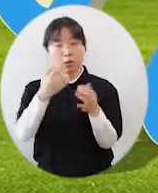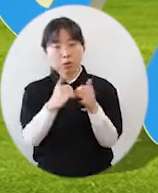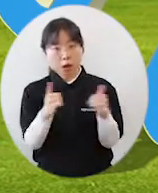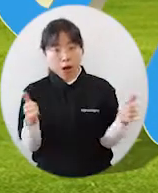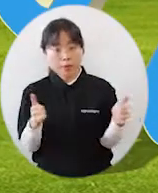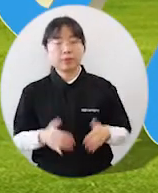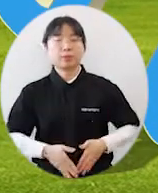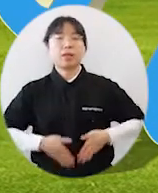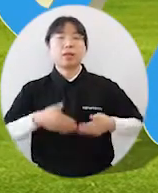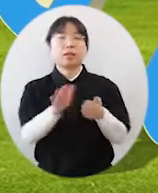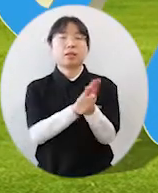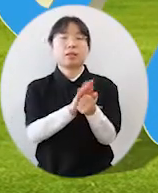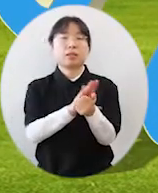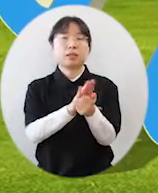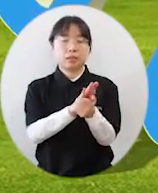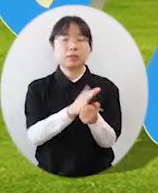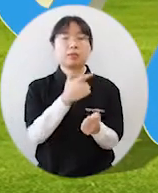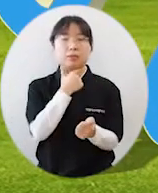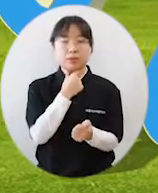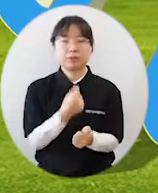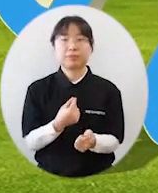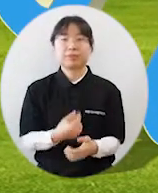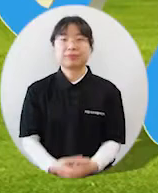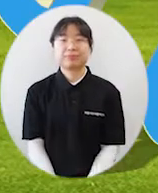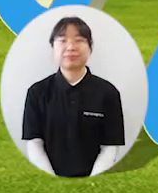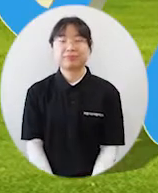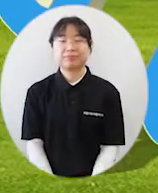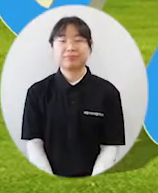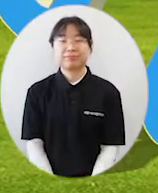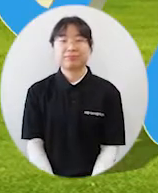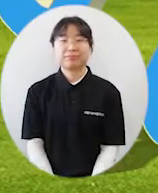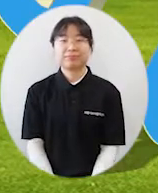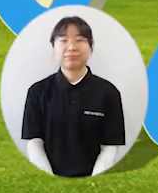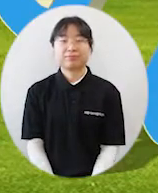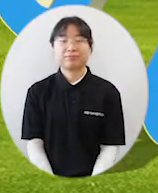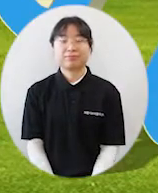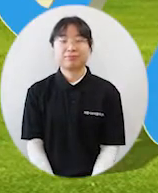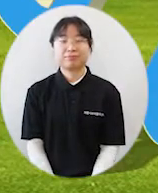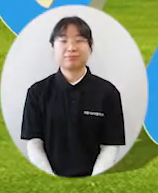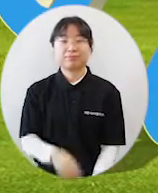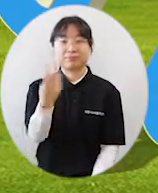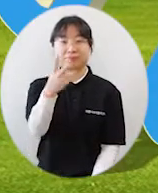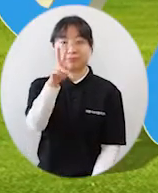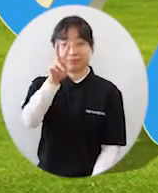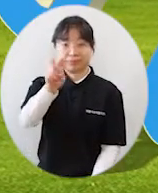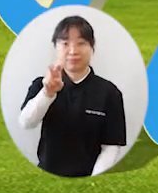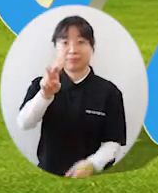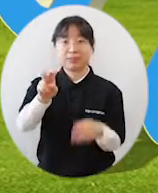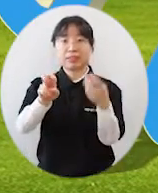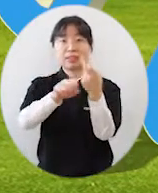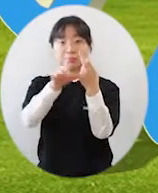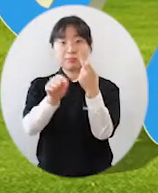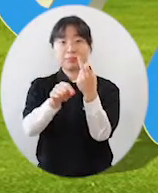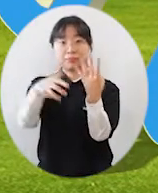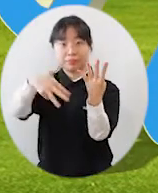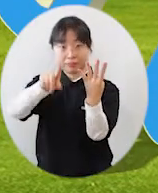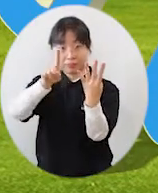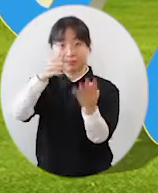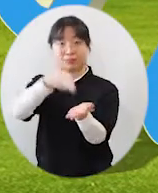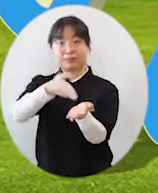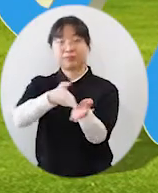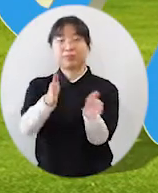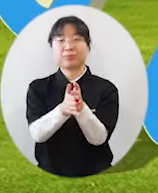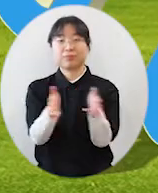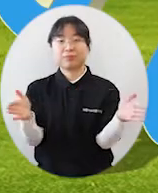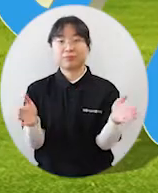맞는 따뜻한 복지 도시로 거둔다는 위 0 c 가 되길 기대합니다 그럼 2020년 12월 4차 의 영시